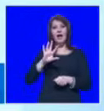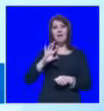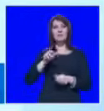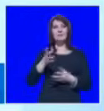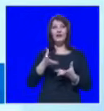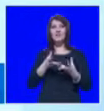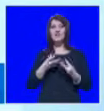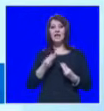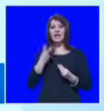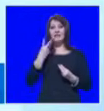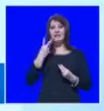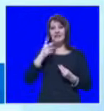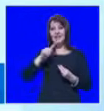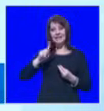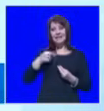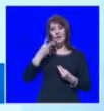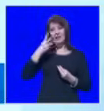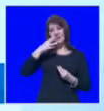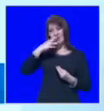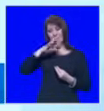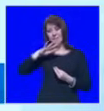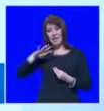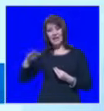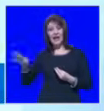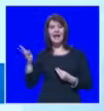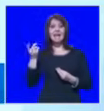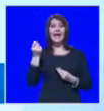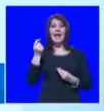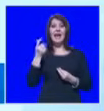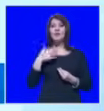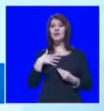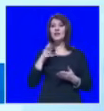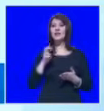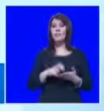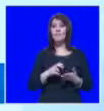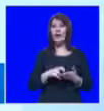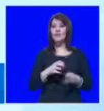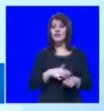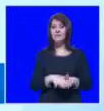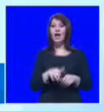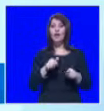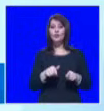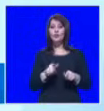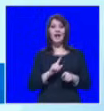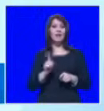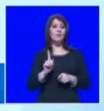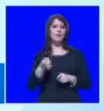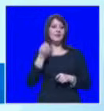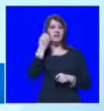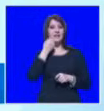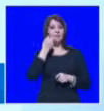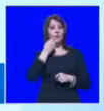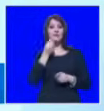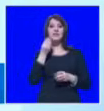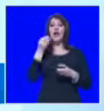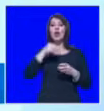милиарда лева ликвидност от банковата система, т.е. това са ресурсите, които не могат да бъдат използвани за